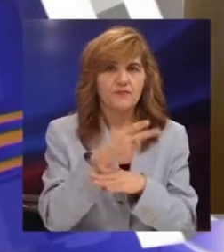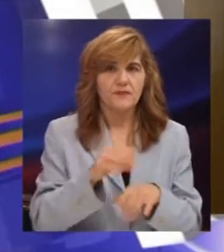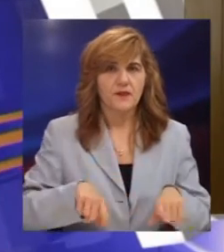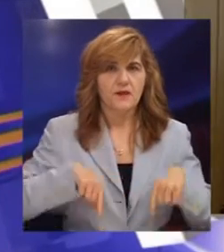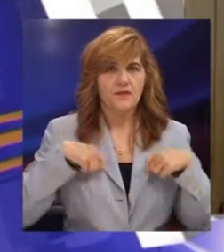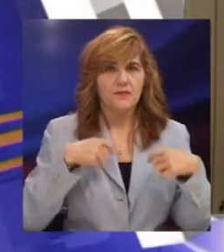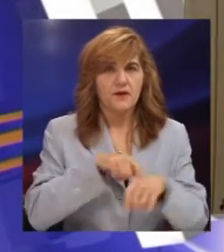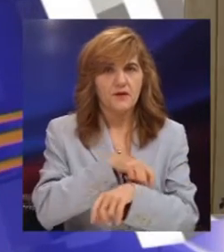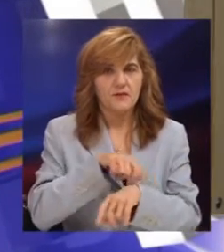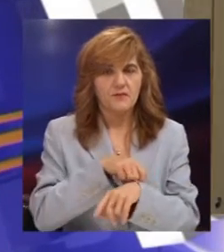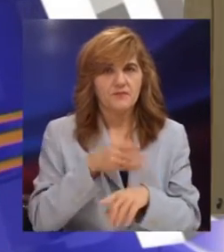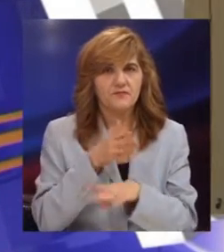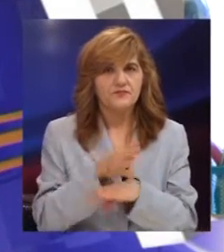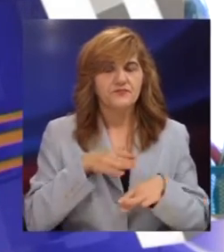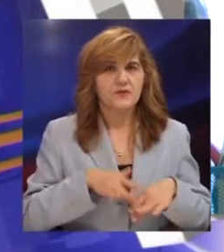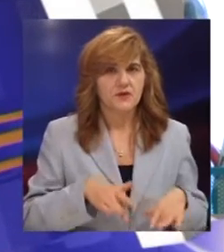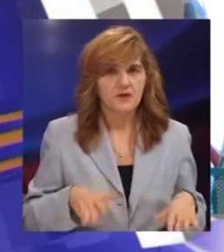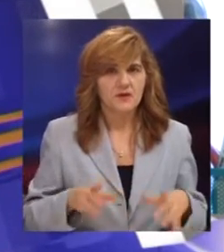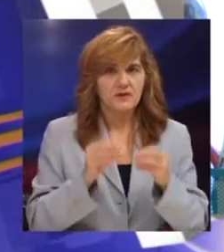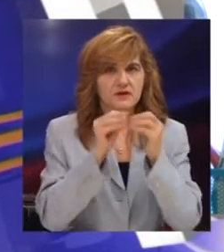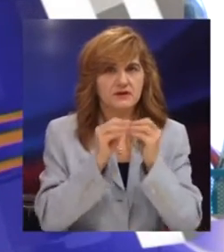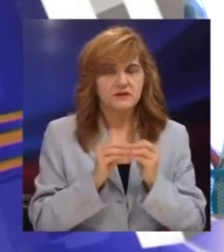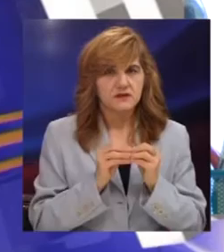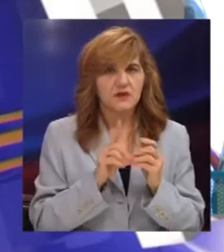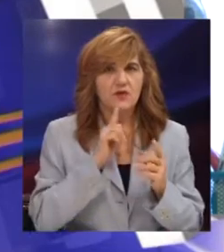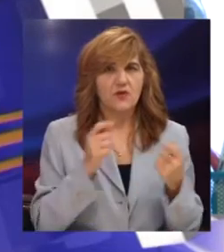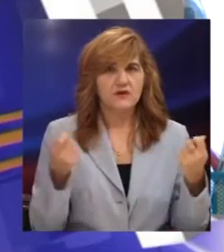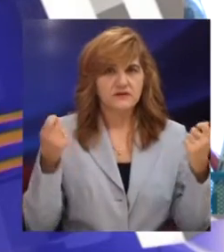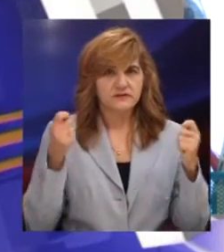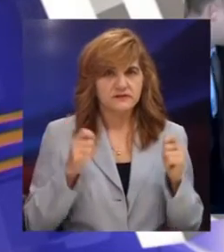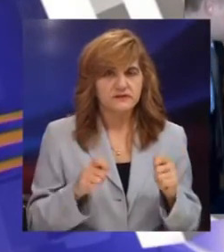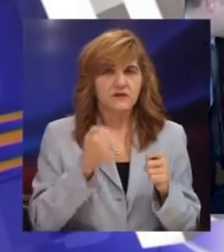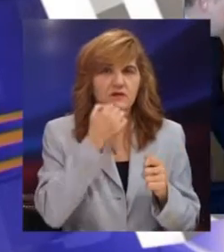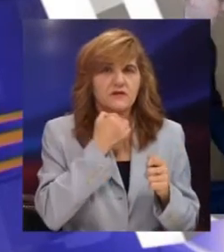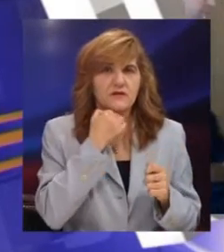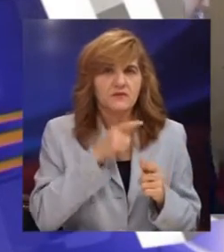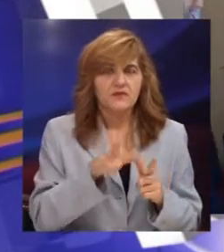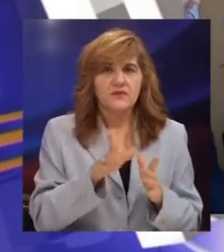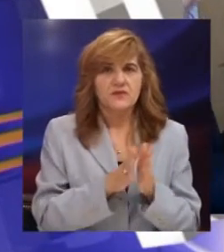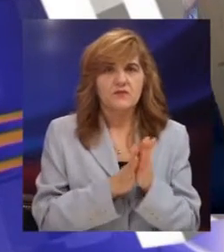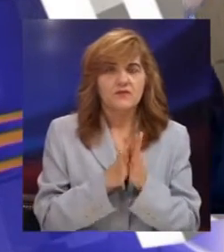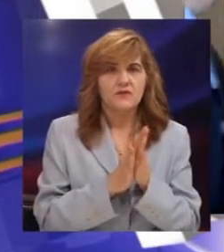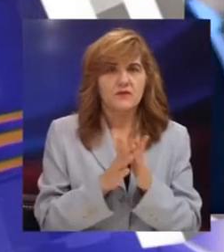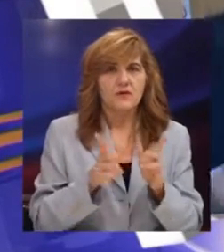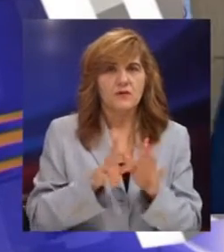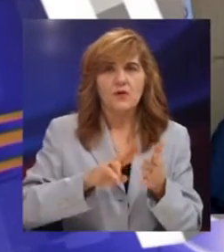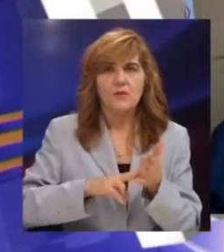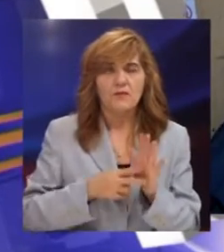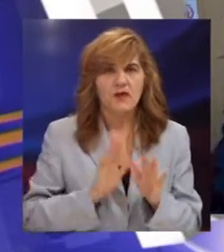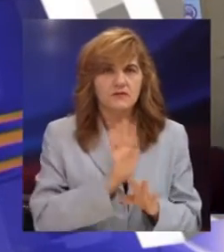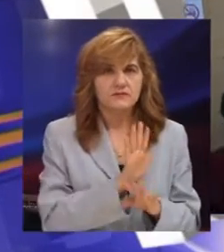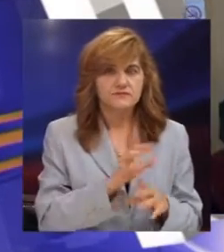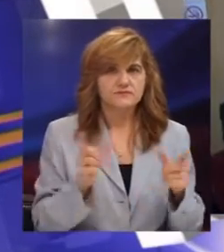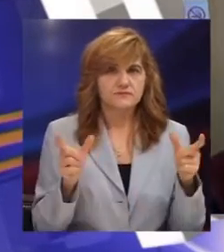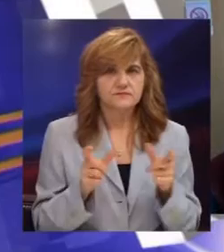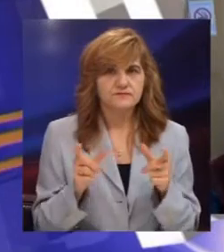su tokom prepodneva Bunjevački nacionalni savjet. Tema sastanka koji je bio zatvoren za javnost bilo je političko organizovanje, rad i planovi